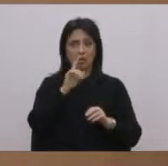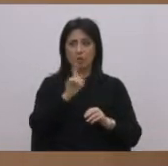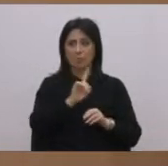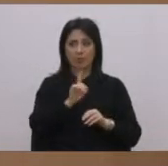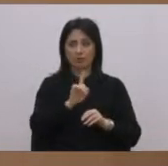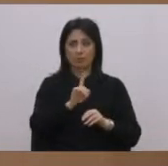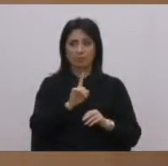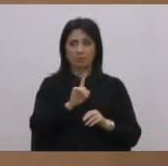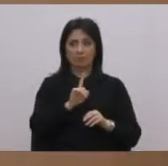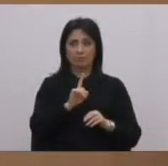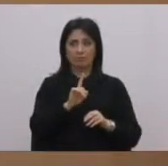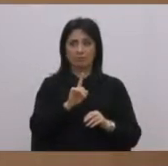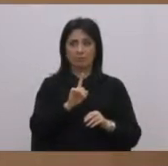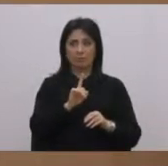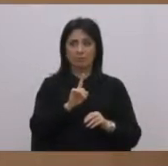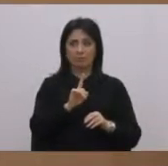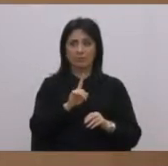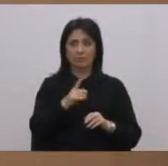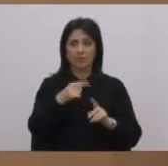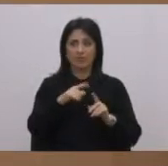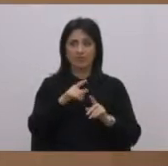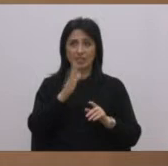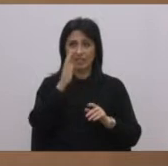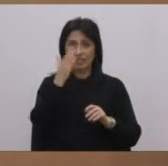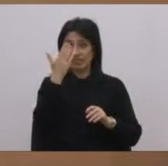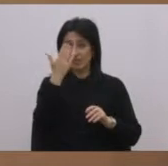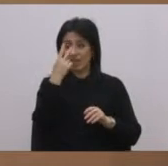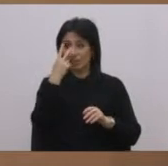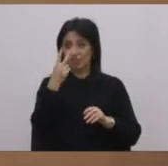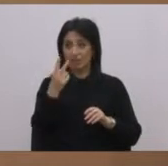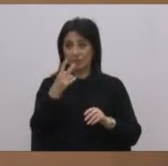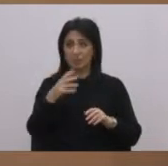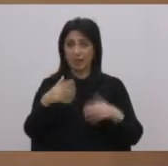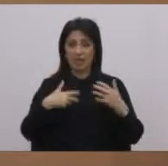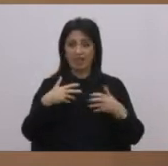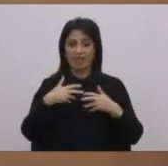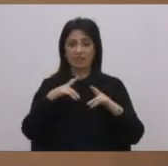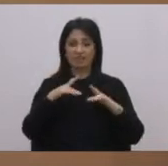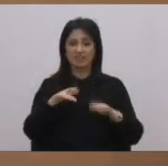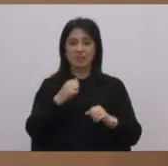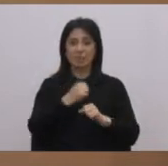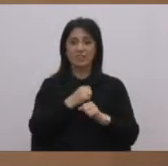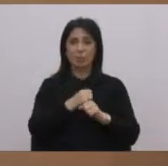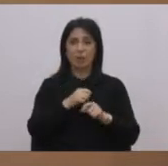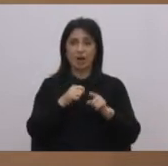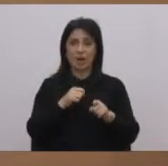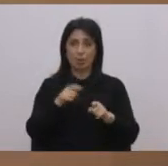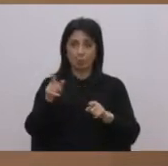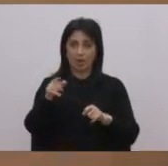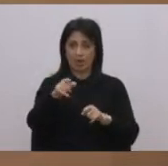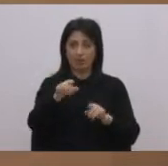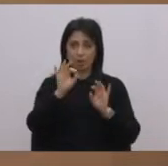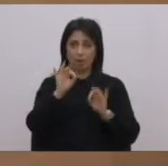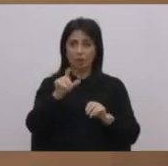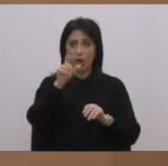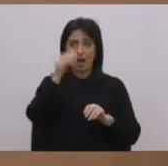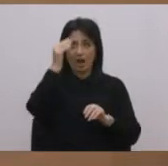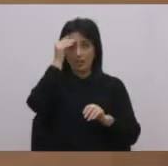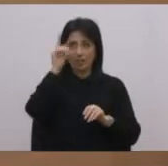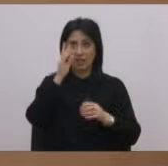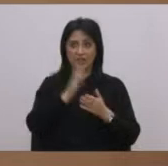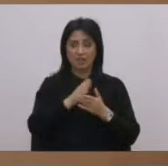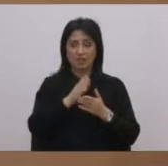cotnit. Da, cam rude bursar ca și rugim, da, ce-a gahedon, da, tu sam sa gusog i ceven. Acum da gadi odit, sorat, halhi sa zri